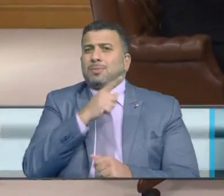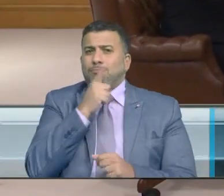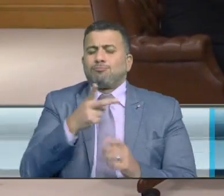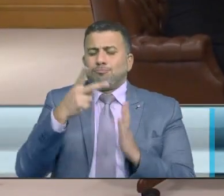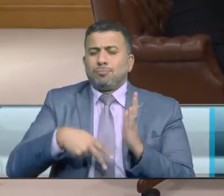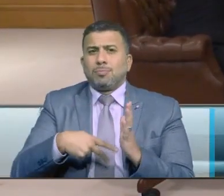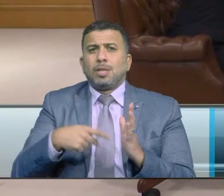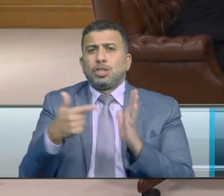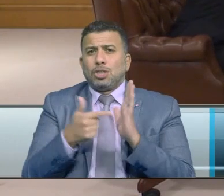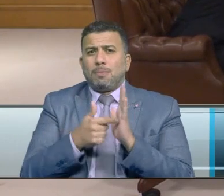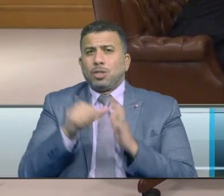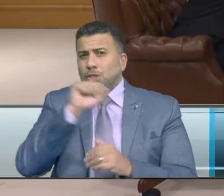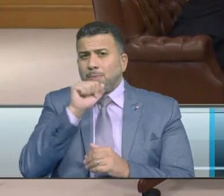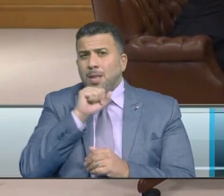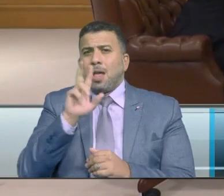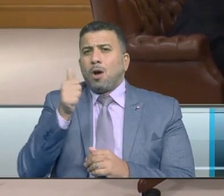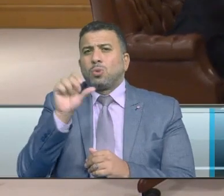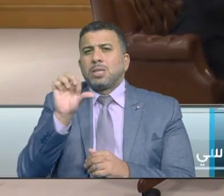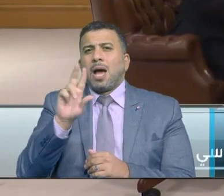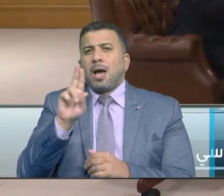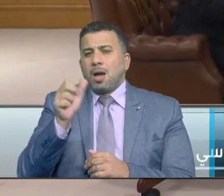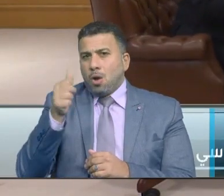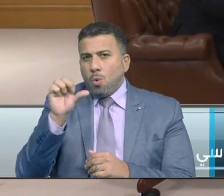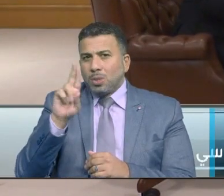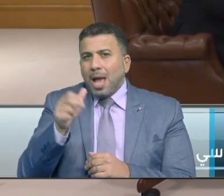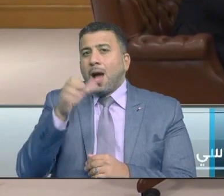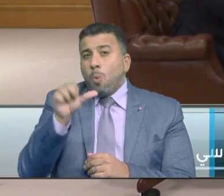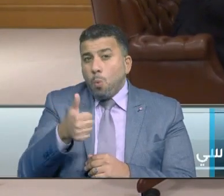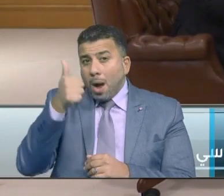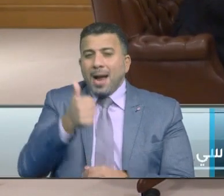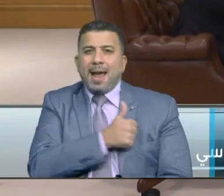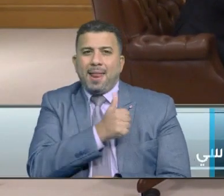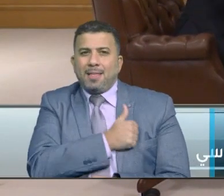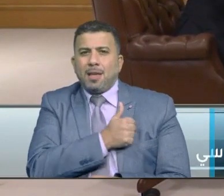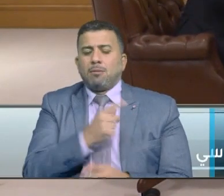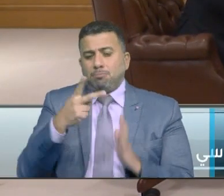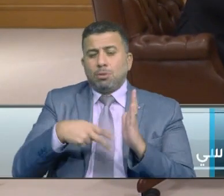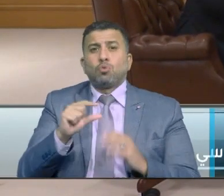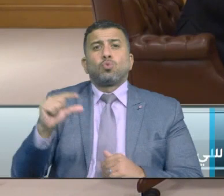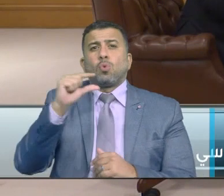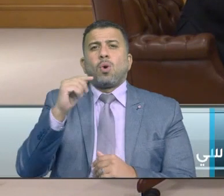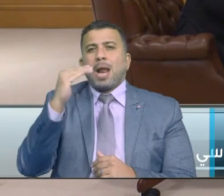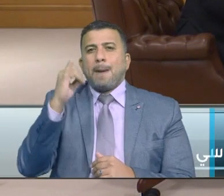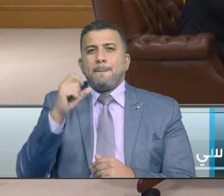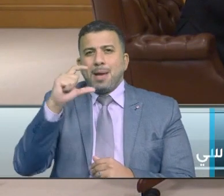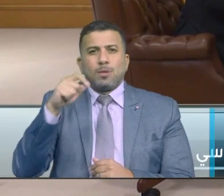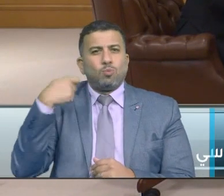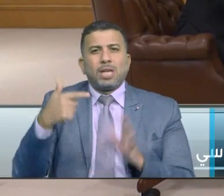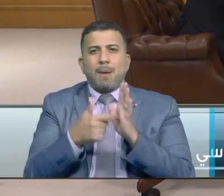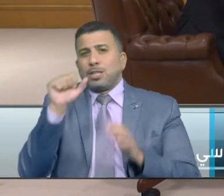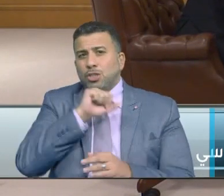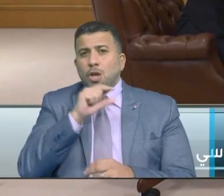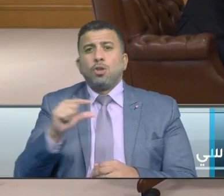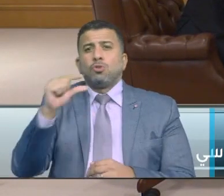الاولى بين جامعه الشارقه وجامعه اوتاوب الكنديه الدكتور حميد مجدول النعيمي مدير جامعه الشارقه